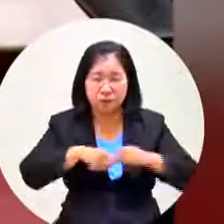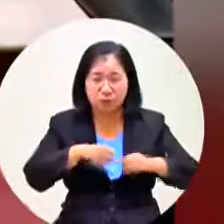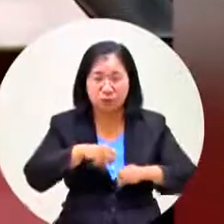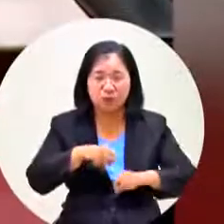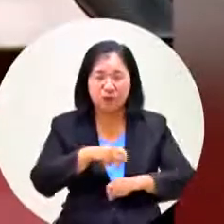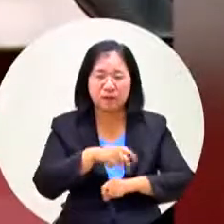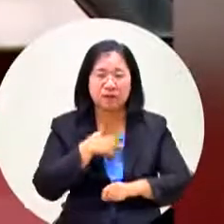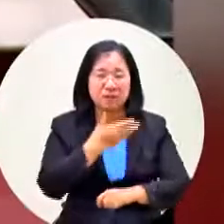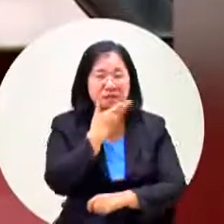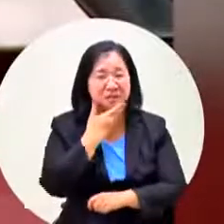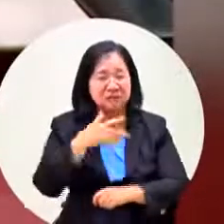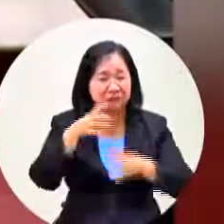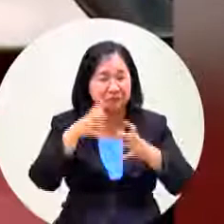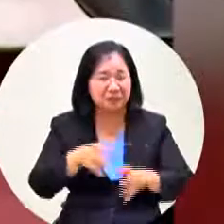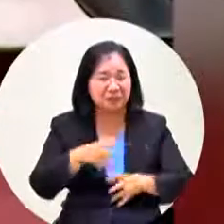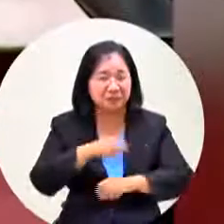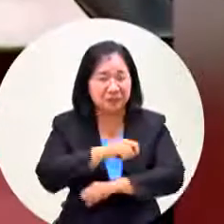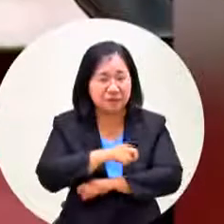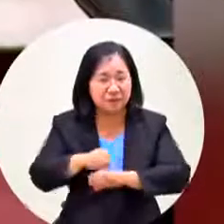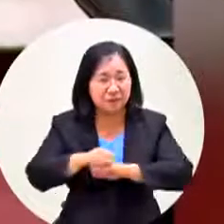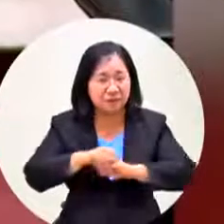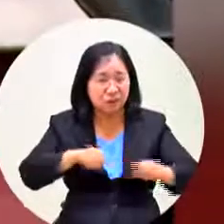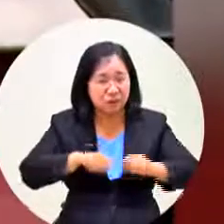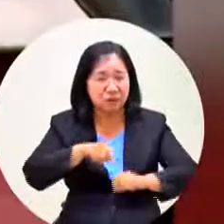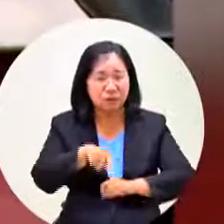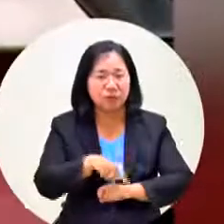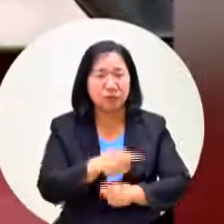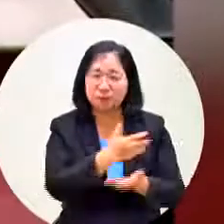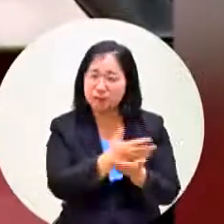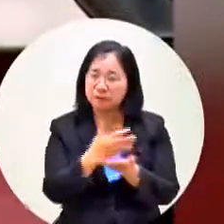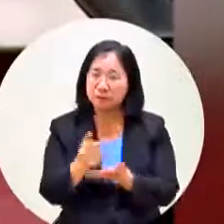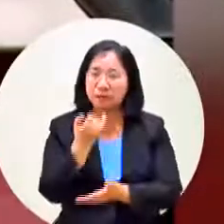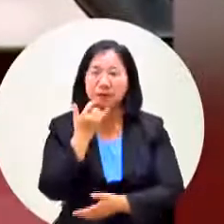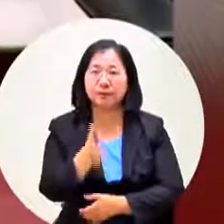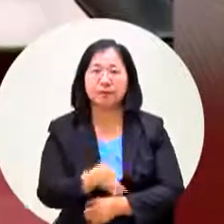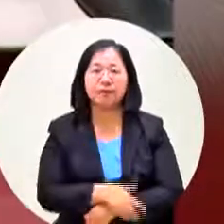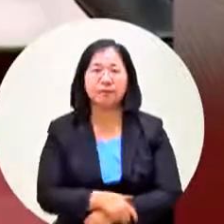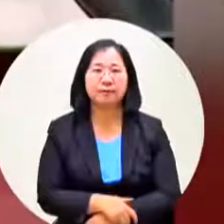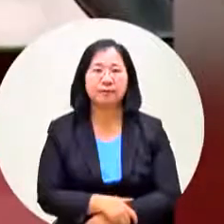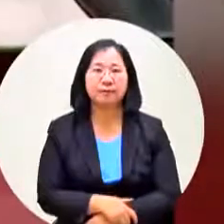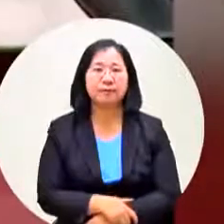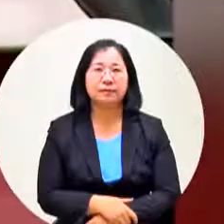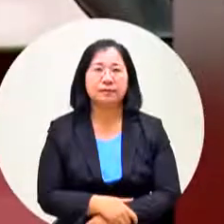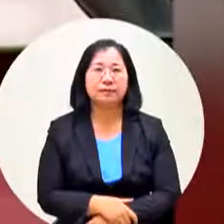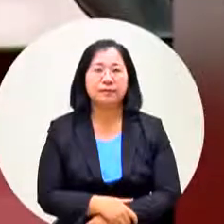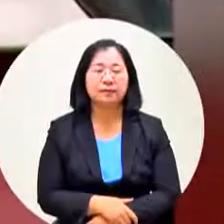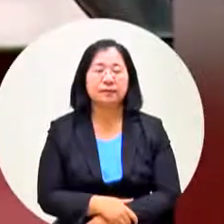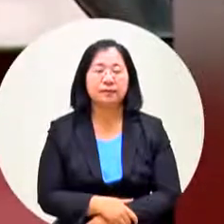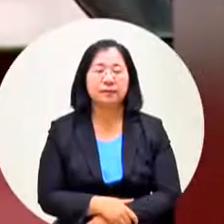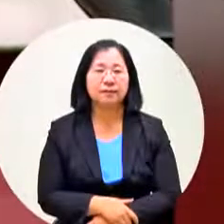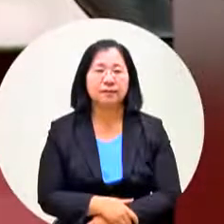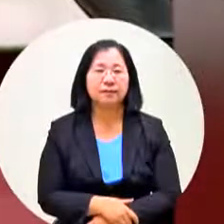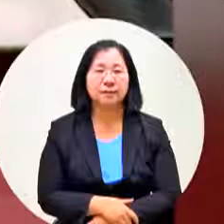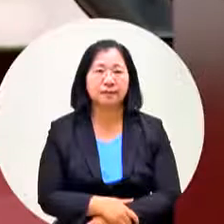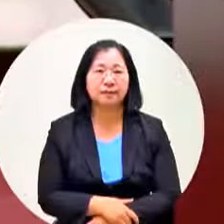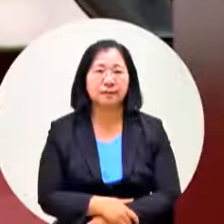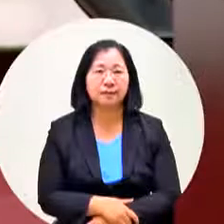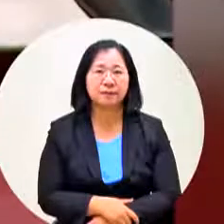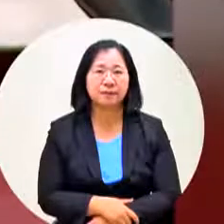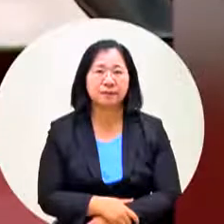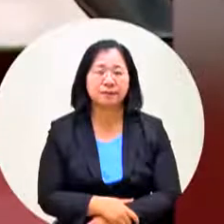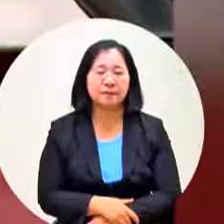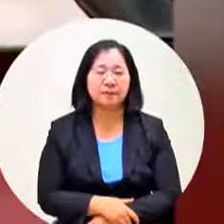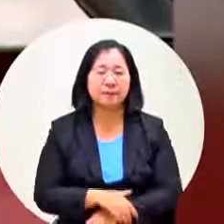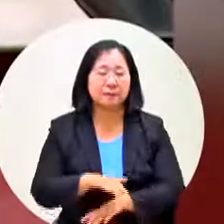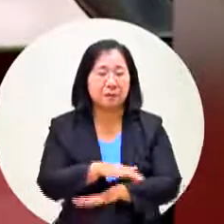或者是讲这个公办的，而且中位啊私办的中位吼，这个部分会当来